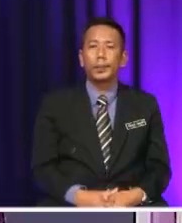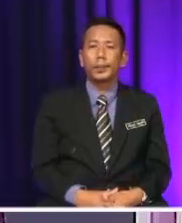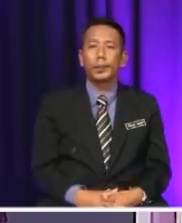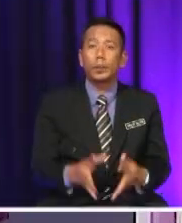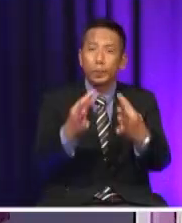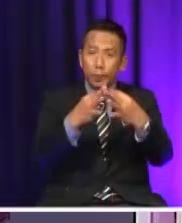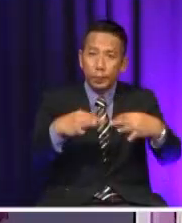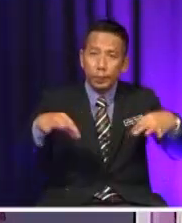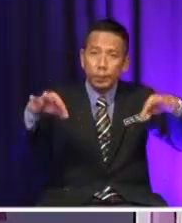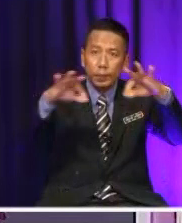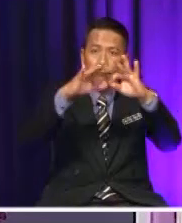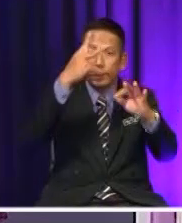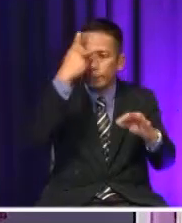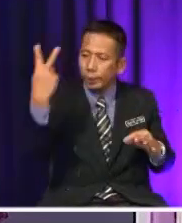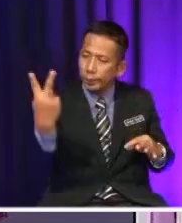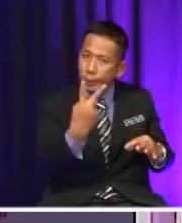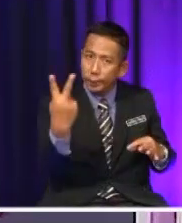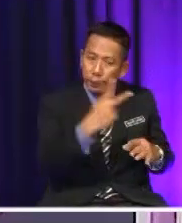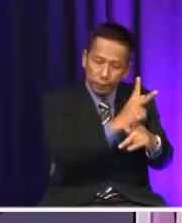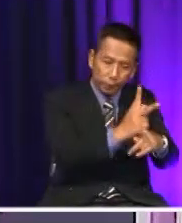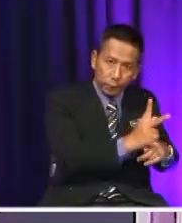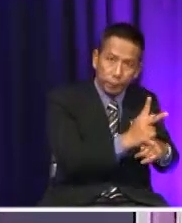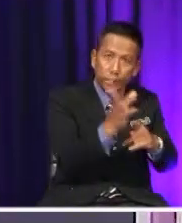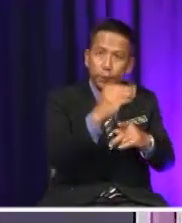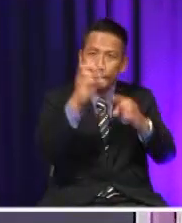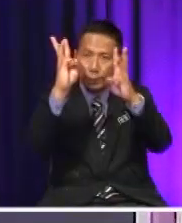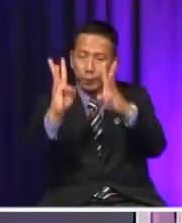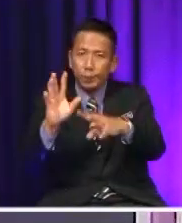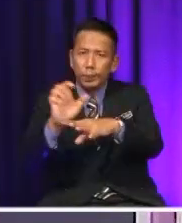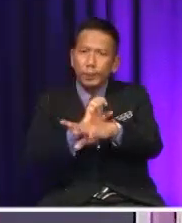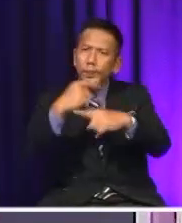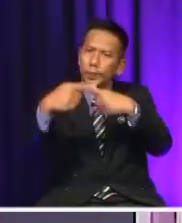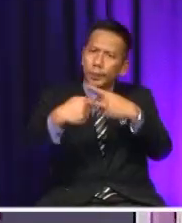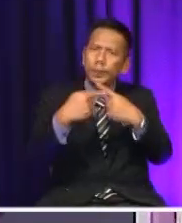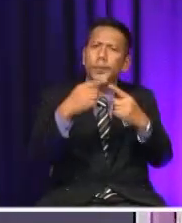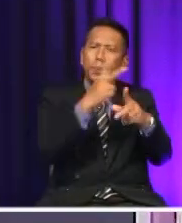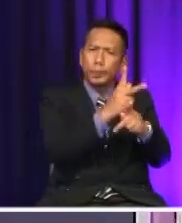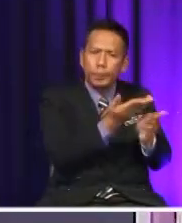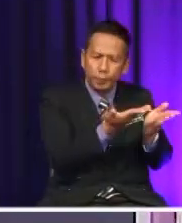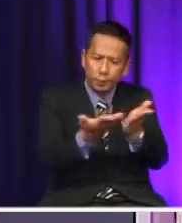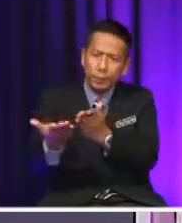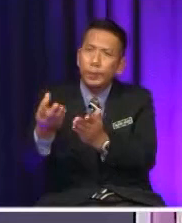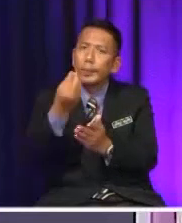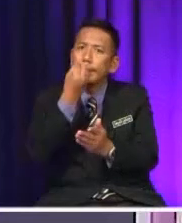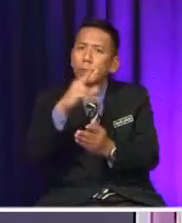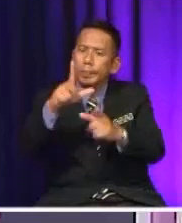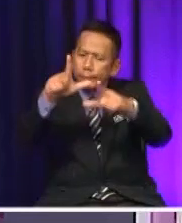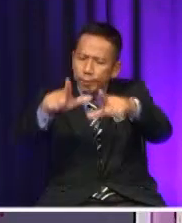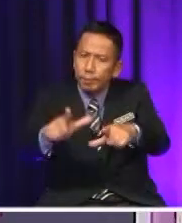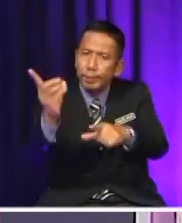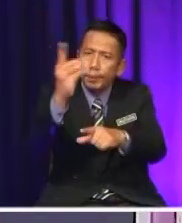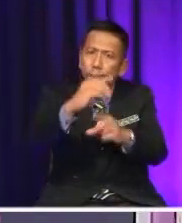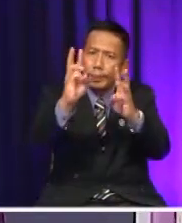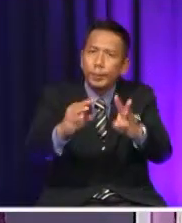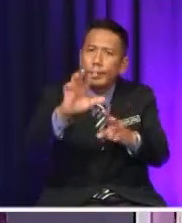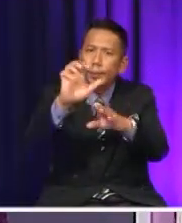karena memainkan perannya penjaga apabila membawa makanan diletakkan makanan tersebut di hadapan